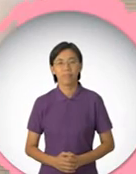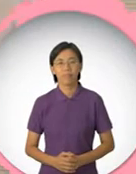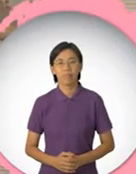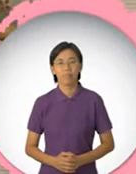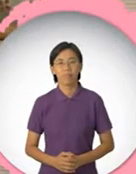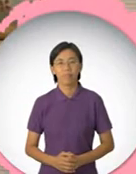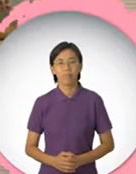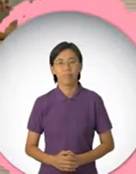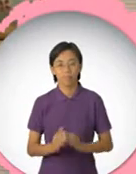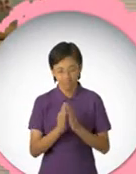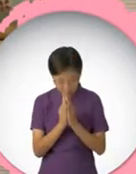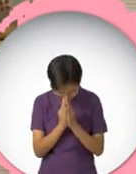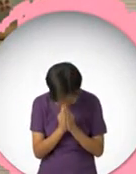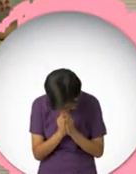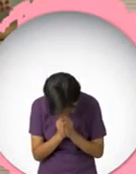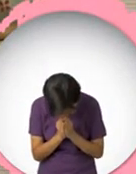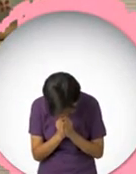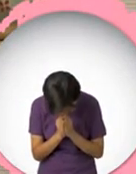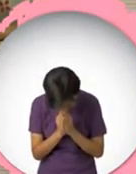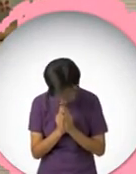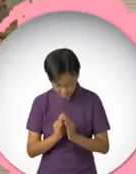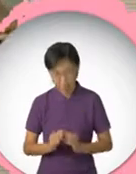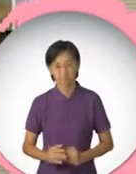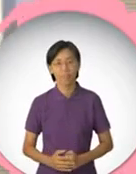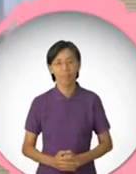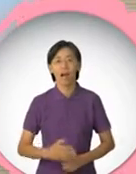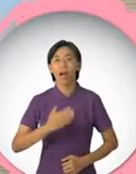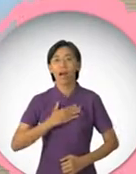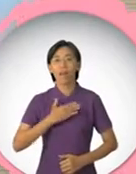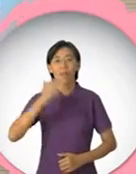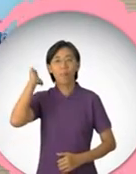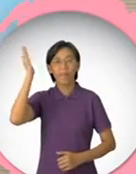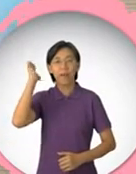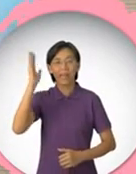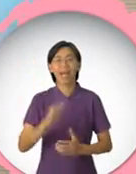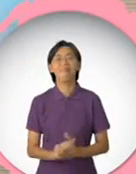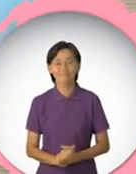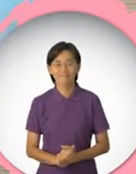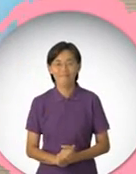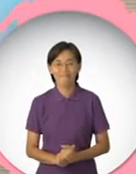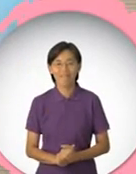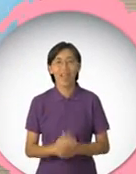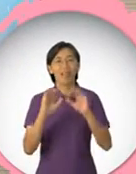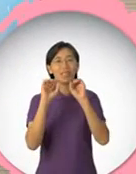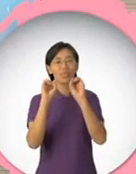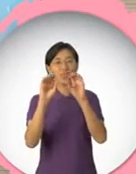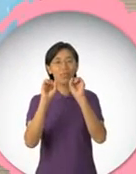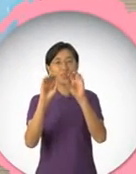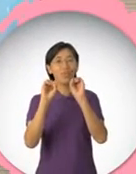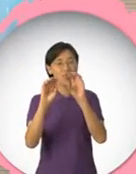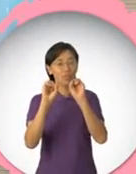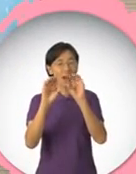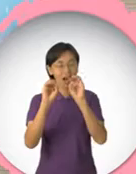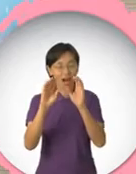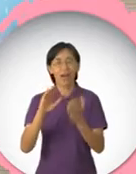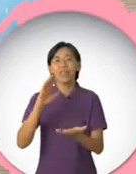สวัสดีครับสวัสดีคุณผู้ชมด้วยนะครับสวัสดีครับผมณัฐพันธ์ลักษณาวงศ์ครับแล้วก็ที่ยืนข้างๆผมคืออาจารย์ธีรนุชฉายสิริโ